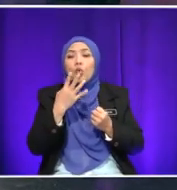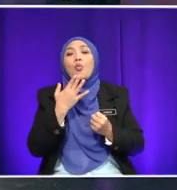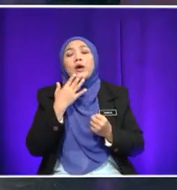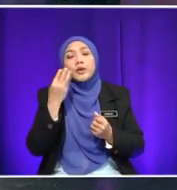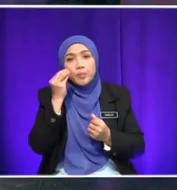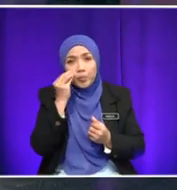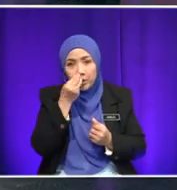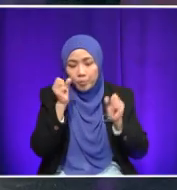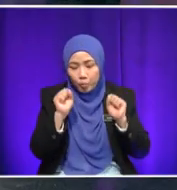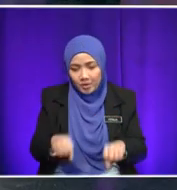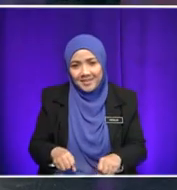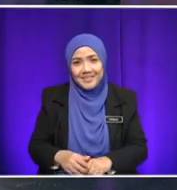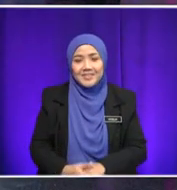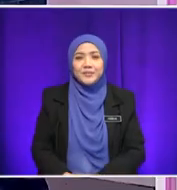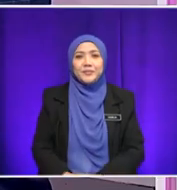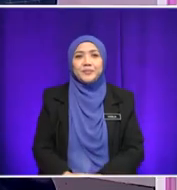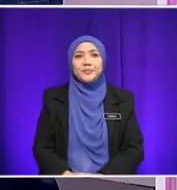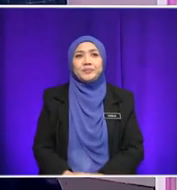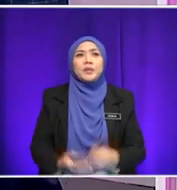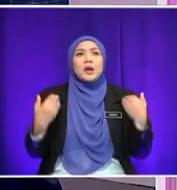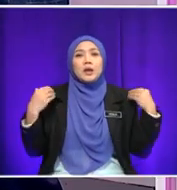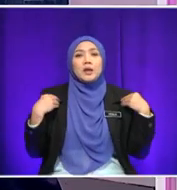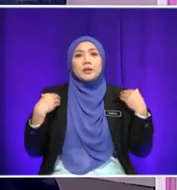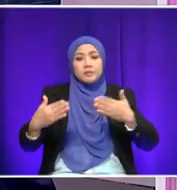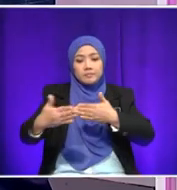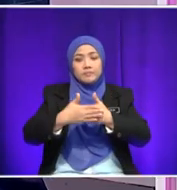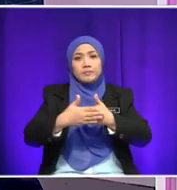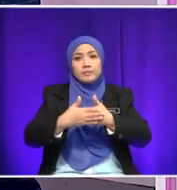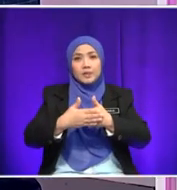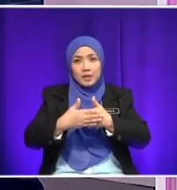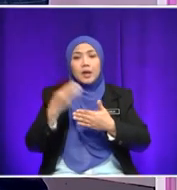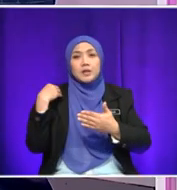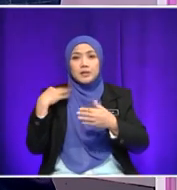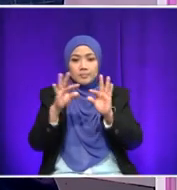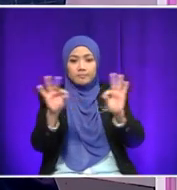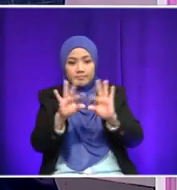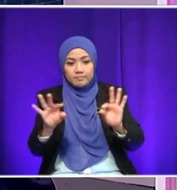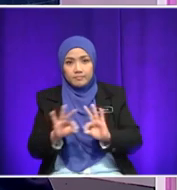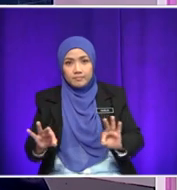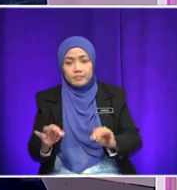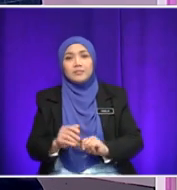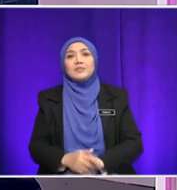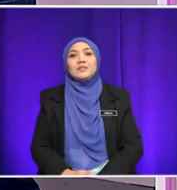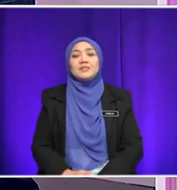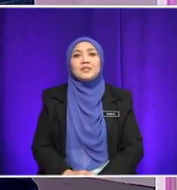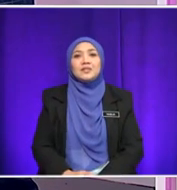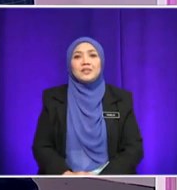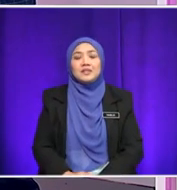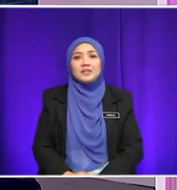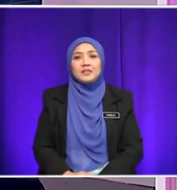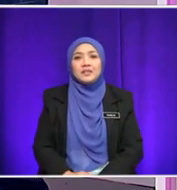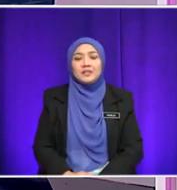belakang nih ada perkataan untuk majelis pertunangan Si Fulan dan si bulan